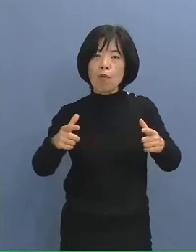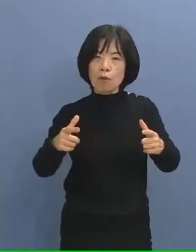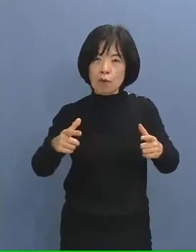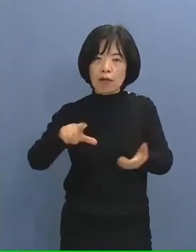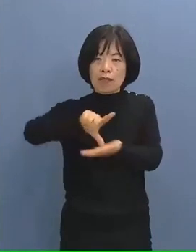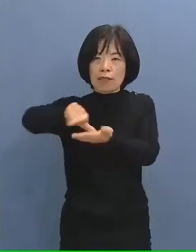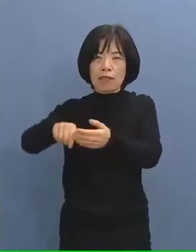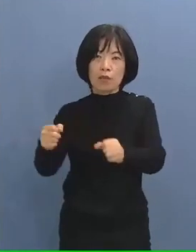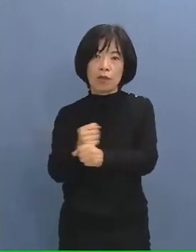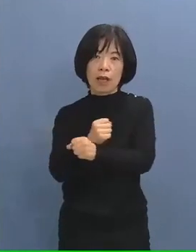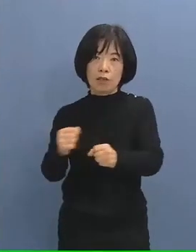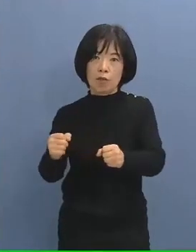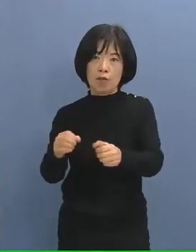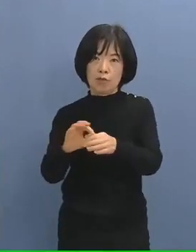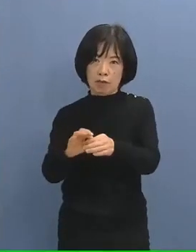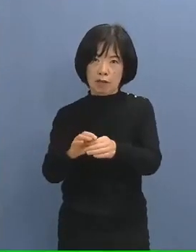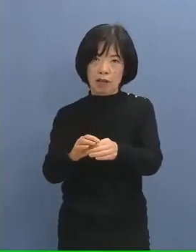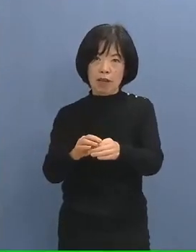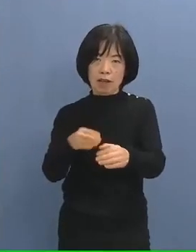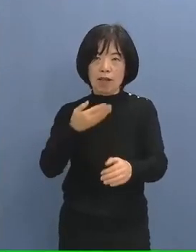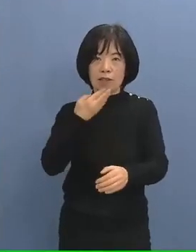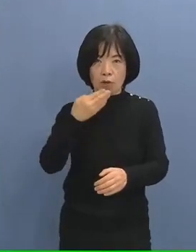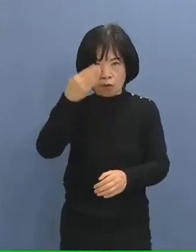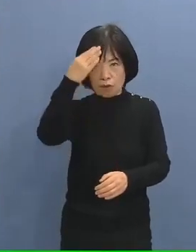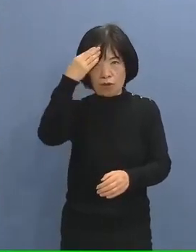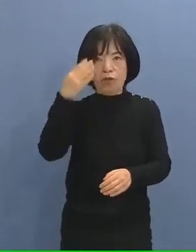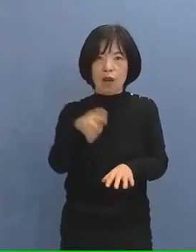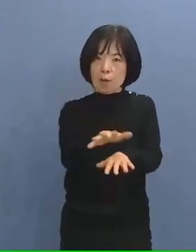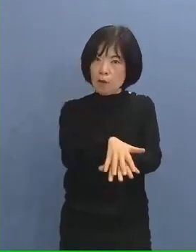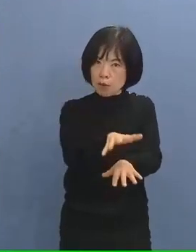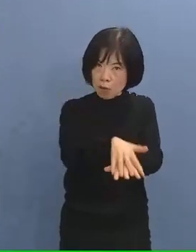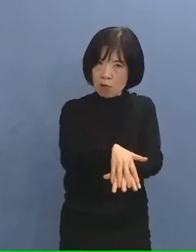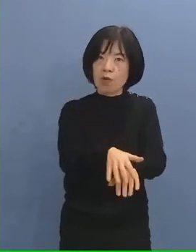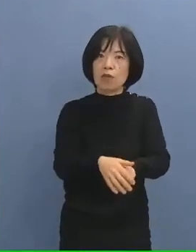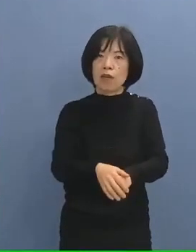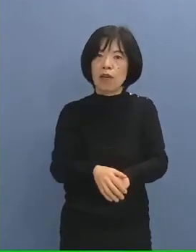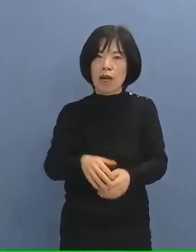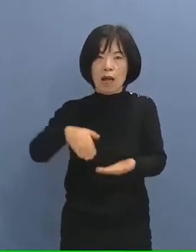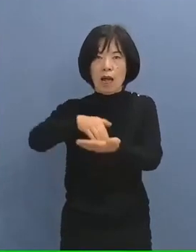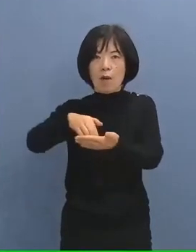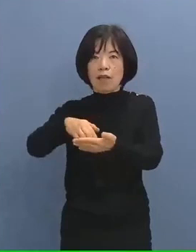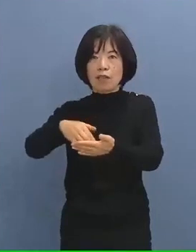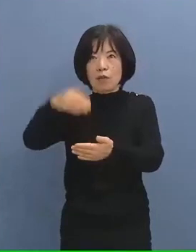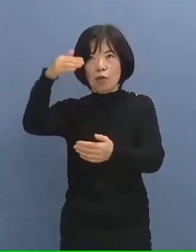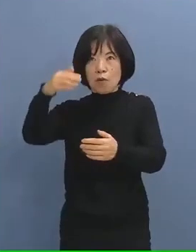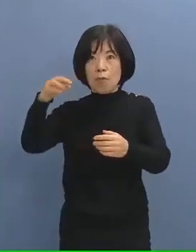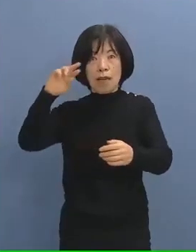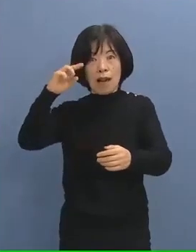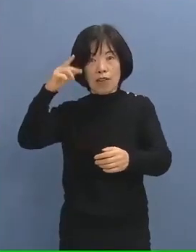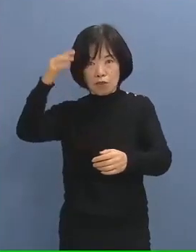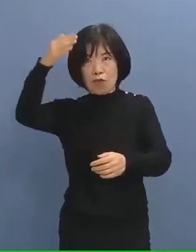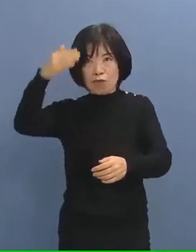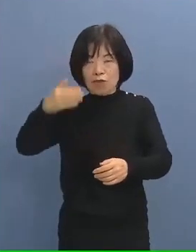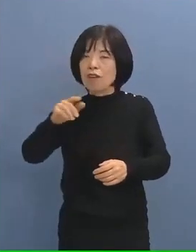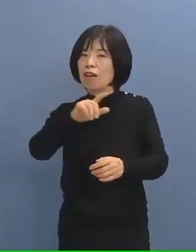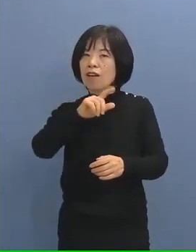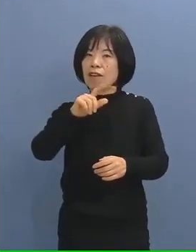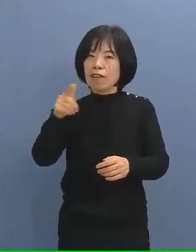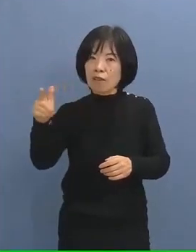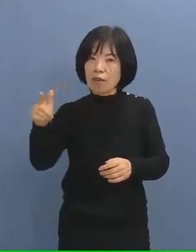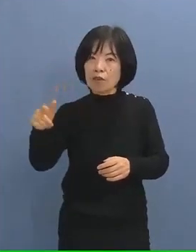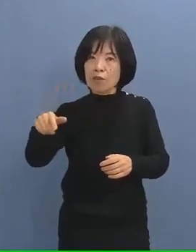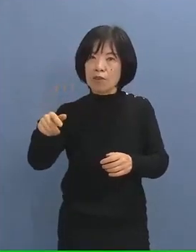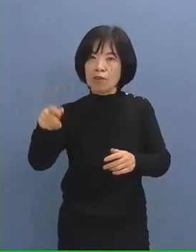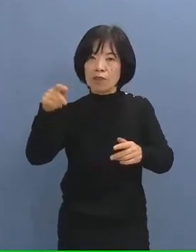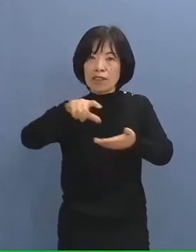案ですね。日本酒であったりとか播州織であったりとか、淡路ヶ原もそうですけど、いろんなこう地場産業のところから割と